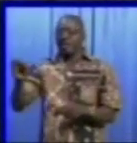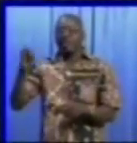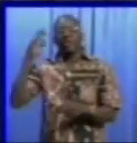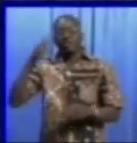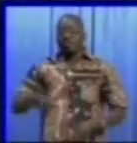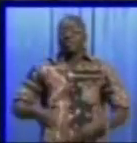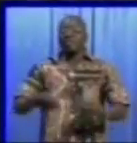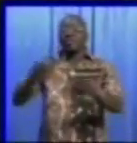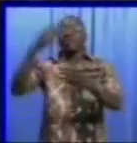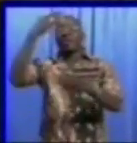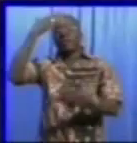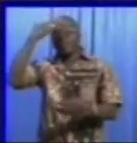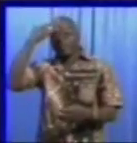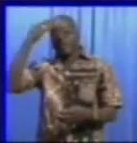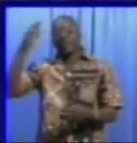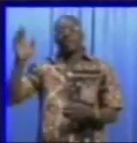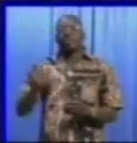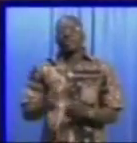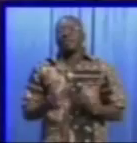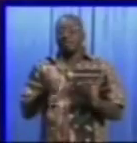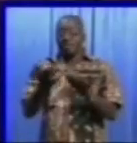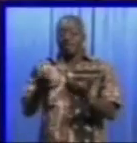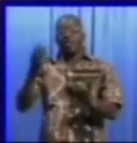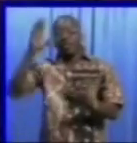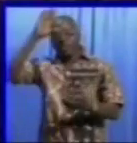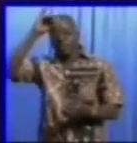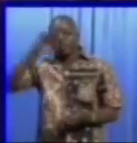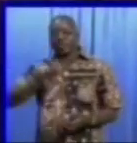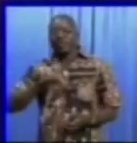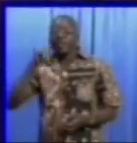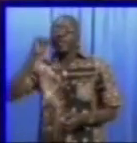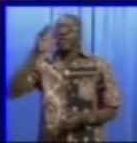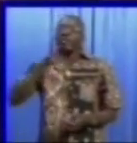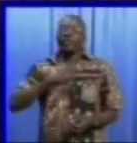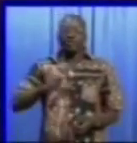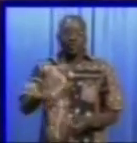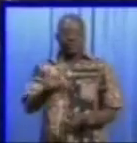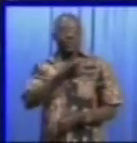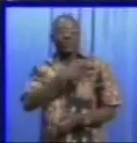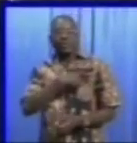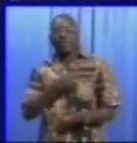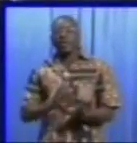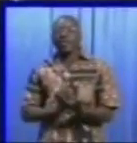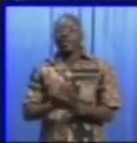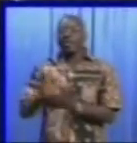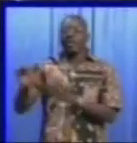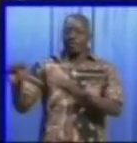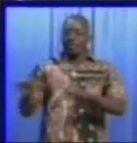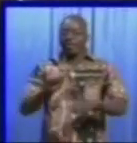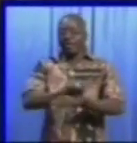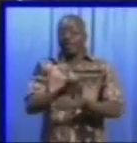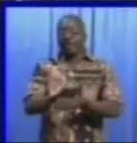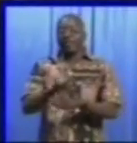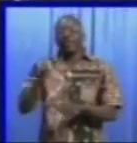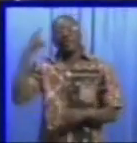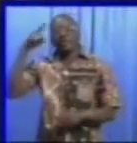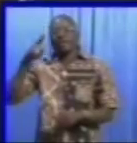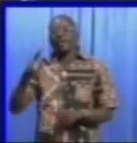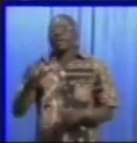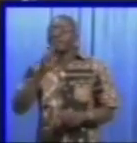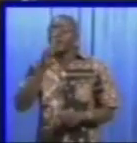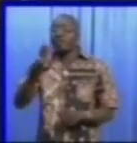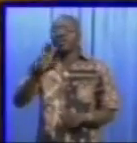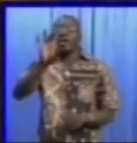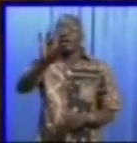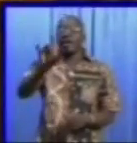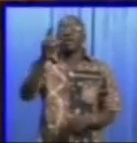traduire toute sa reconnaissance et sa gratitude aux hommes et aux femmes qui se sont distingués par leur ardeur au travail. Ils sont au nombre